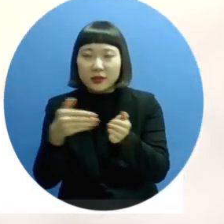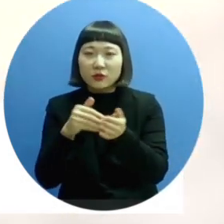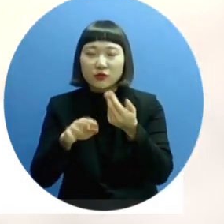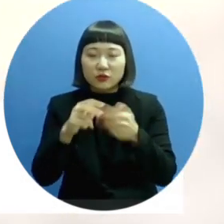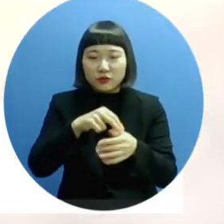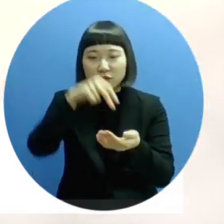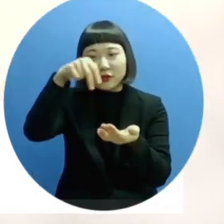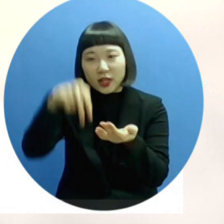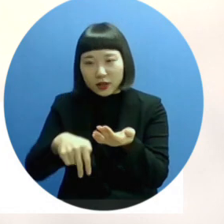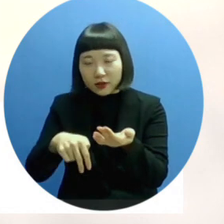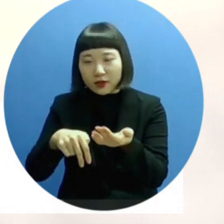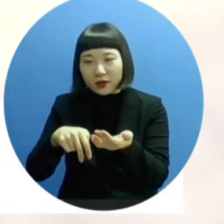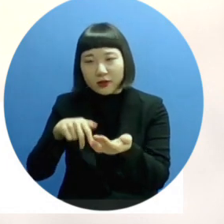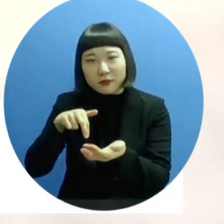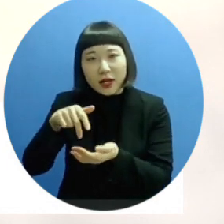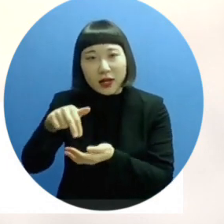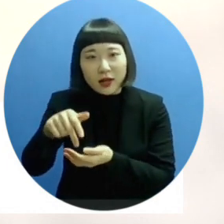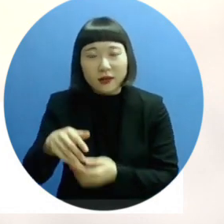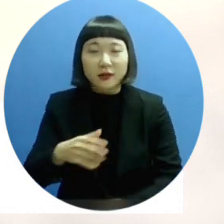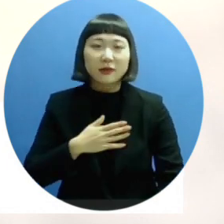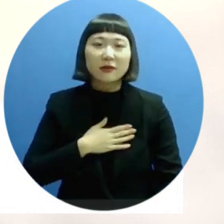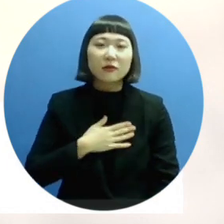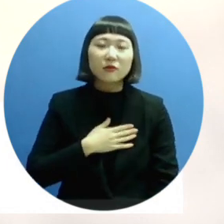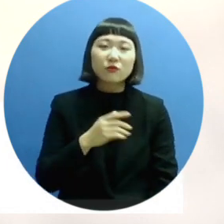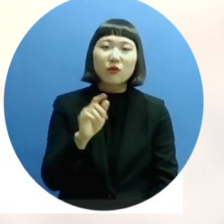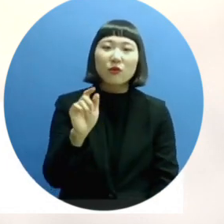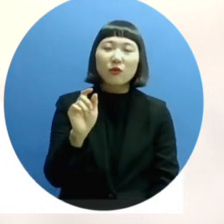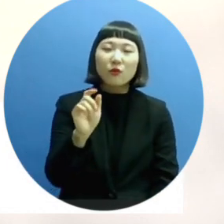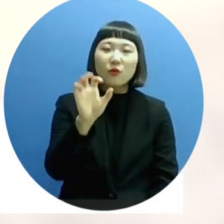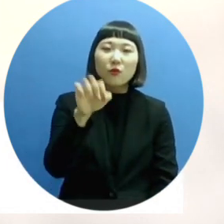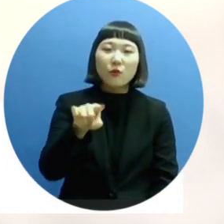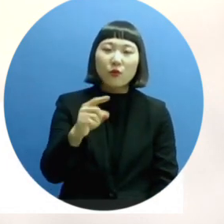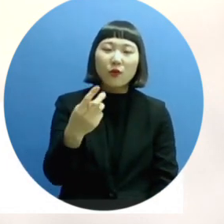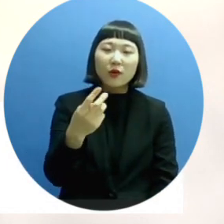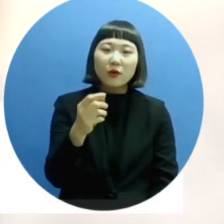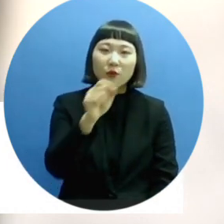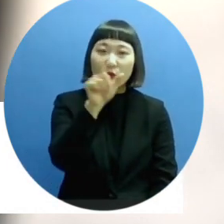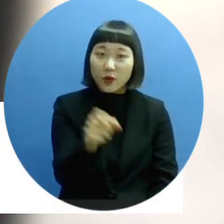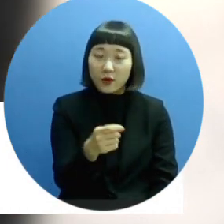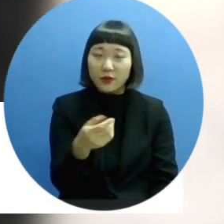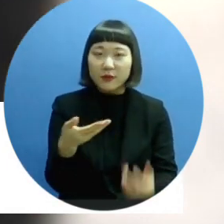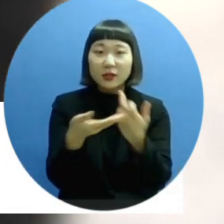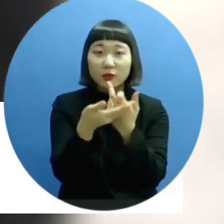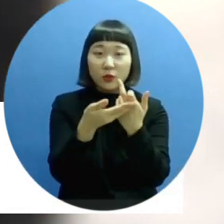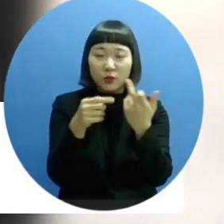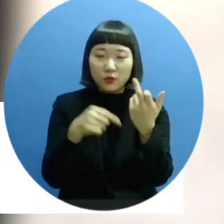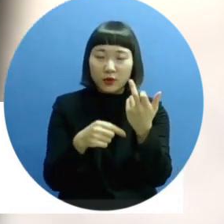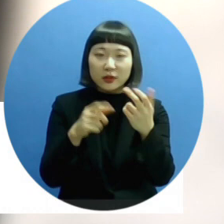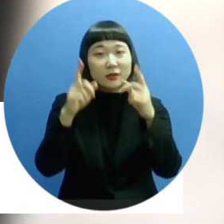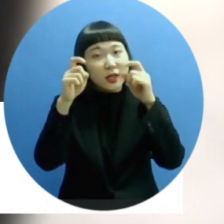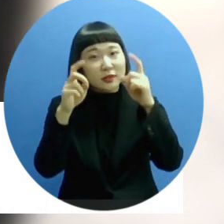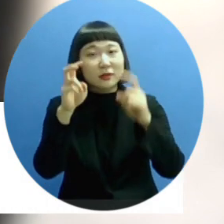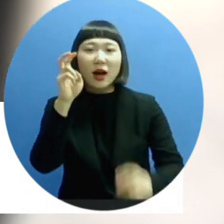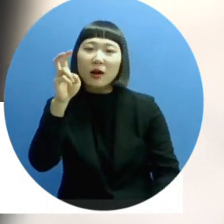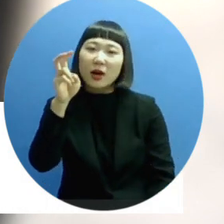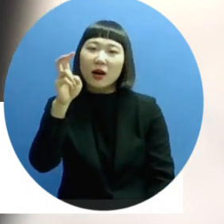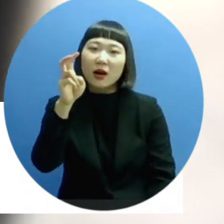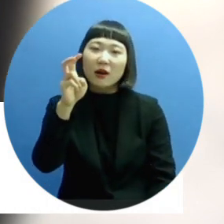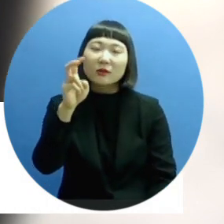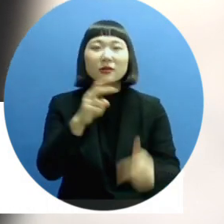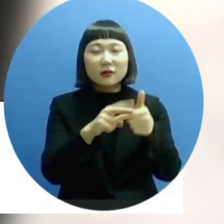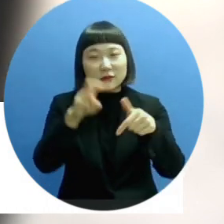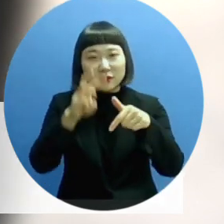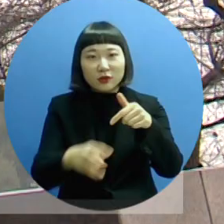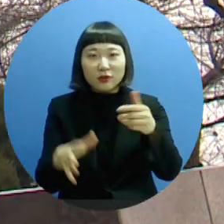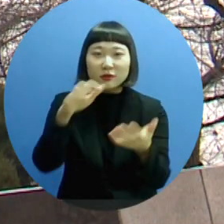월미도 들어오는 사진으로 알았어요. 인천 상륙작전 때 들어온 거구나, 이렇게 우리가 그냥 막연히 그렇게 알고 있는